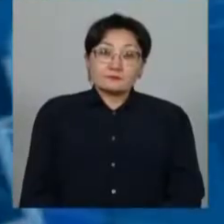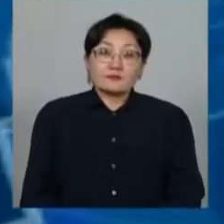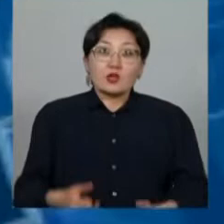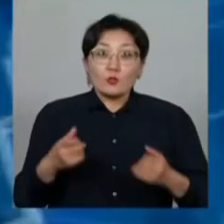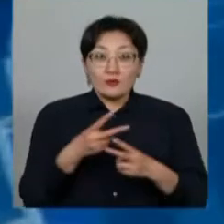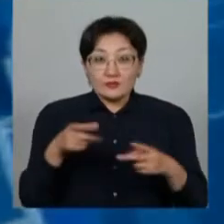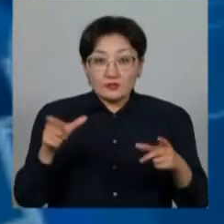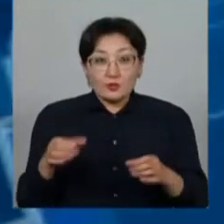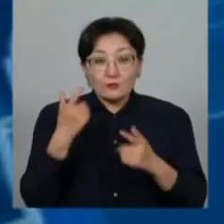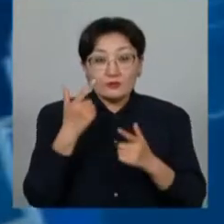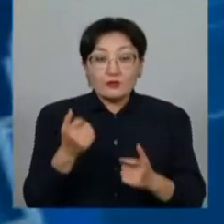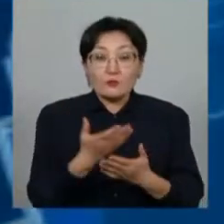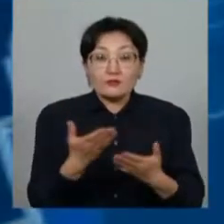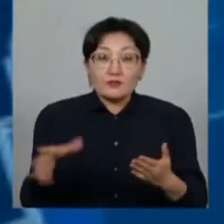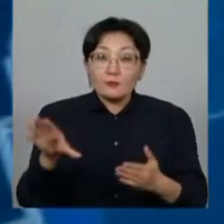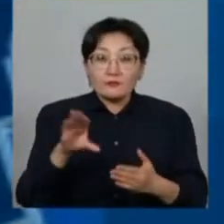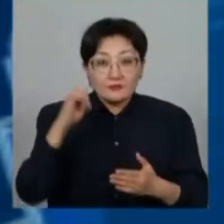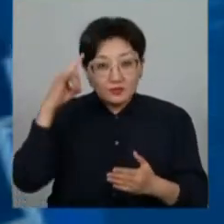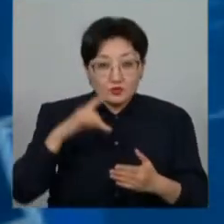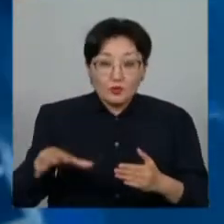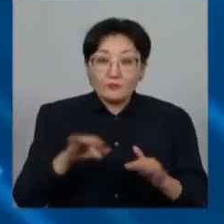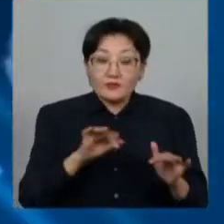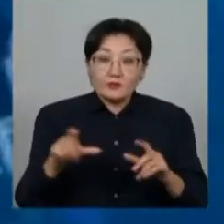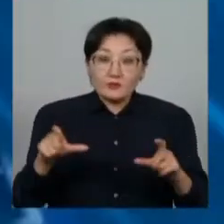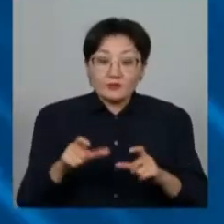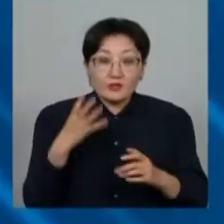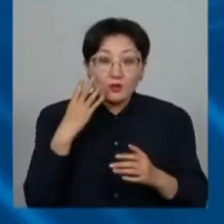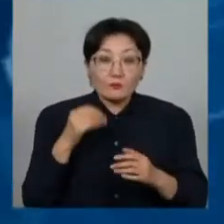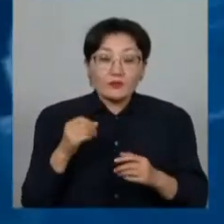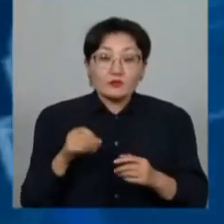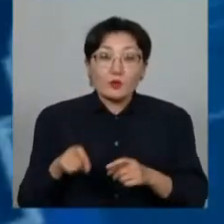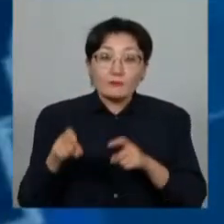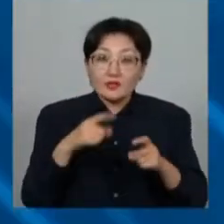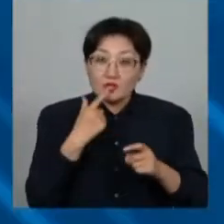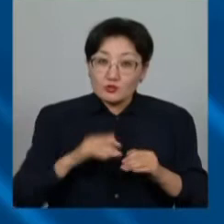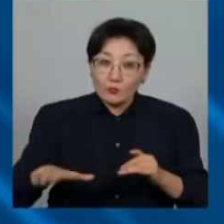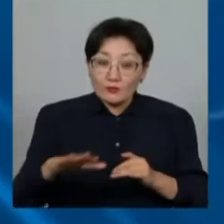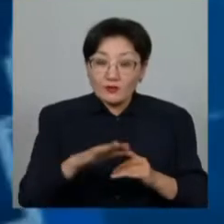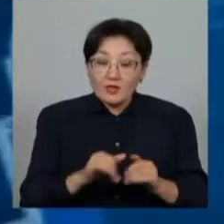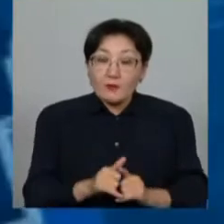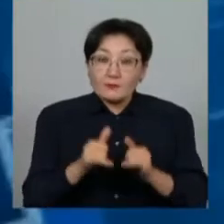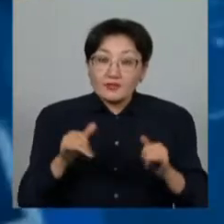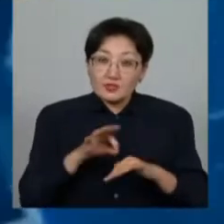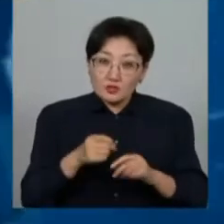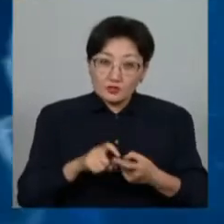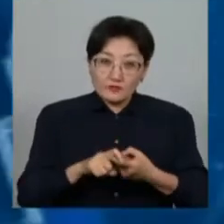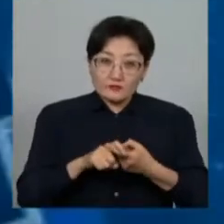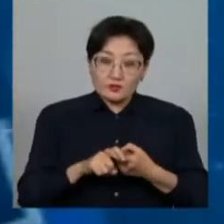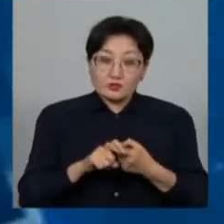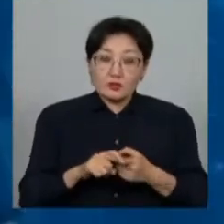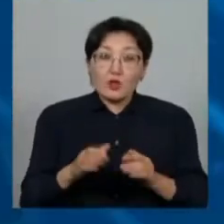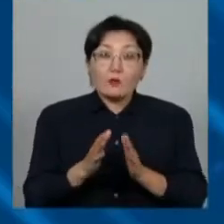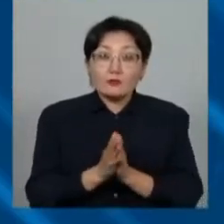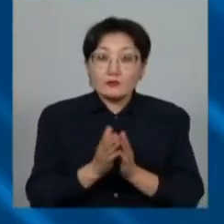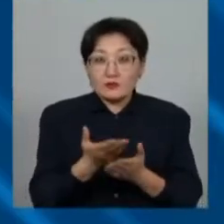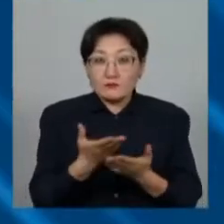Уважаемые телезрители, напоминаем, что по всей стране действует карантин. Алматы перешел в красную зону по темпам распространения коронавируса.